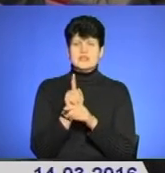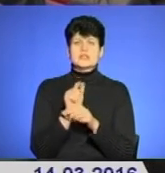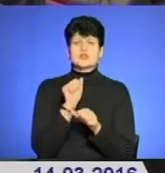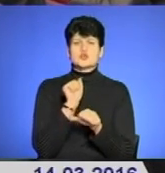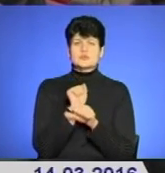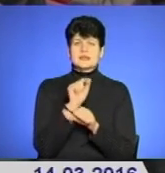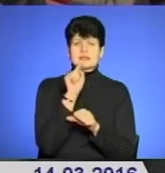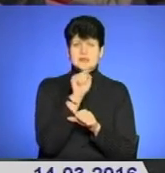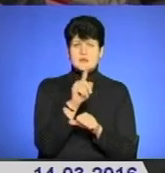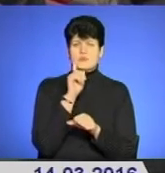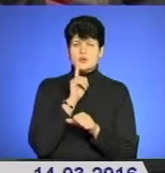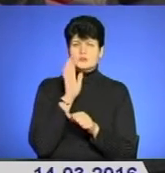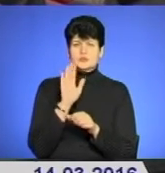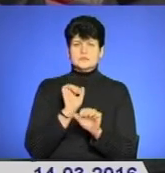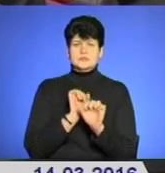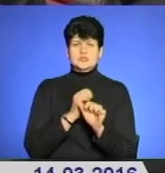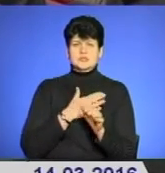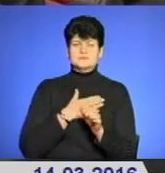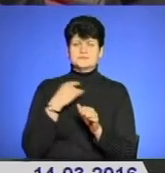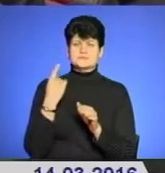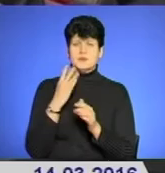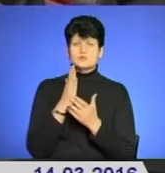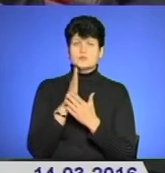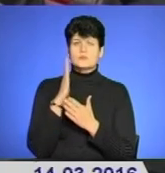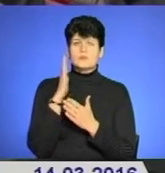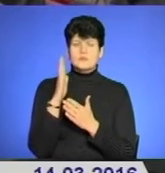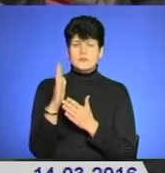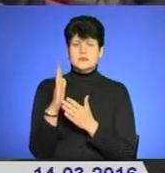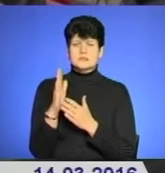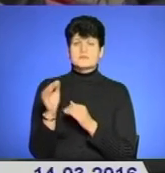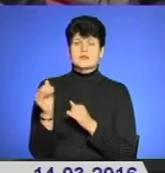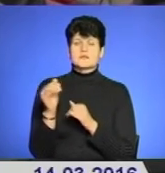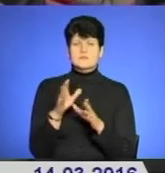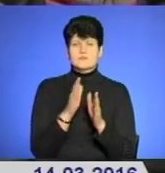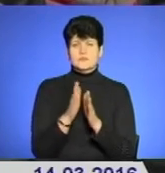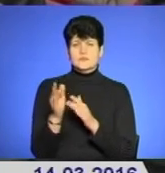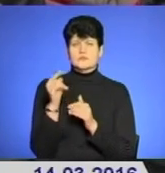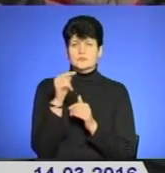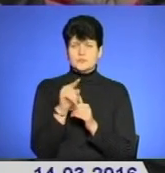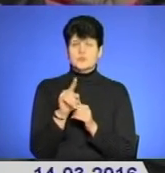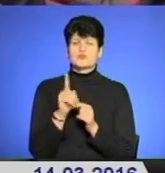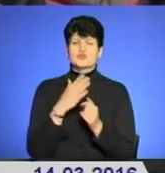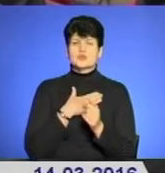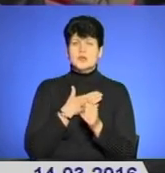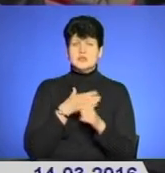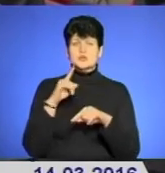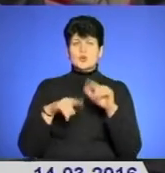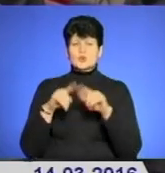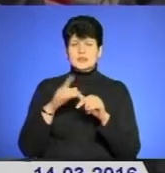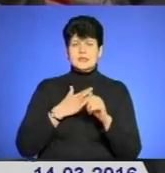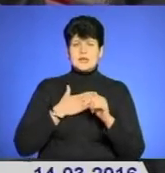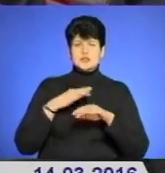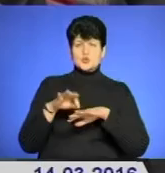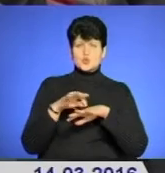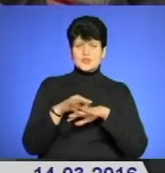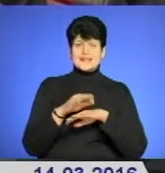ми будемо там боронити наш край, ми будемо мати запевнення в тому, що наші родини, наші дружини,